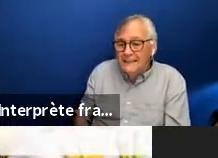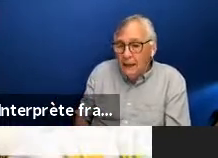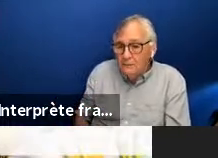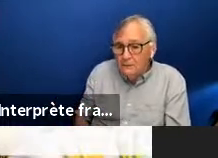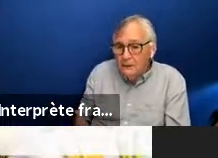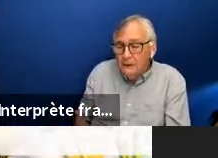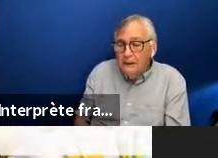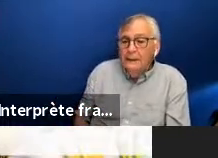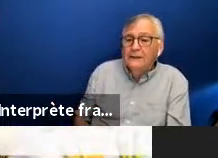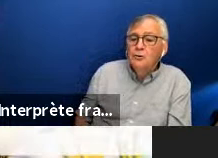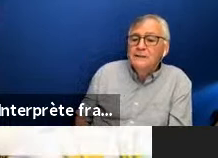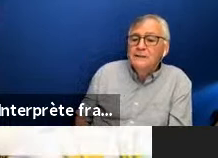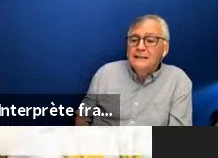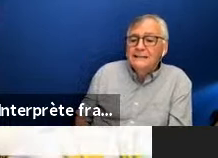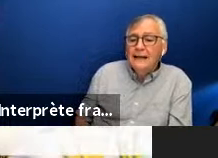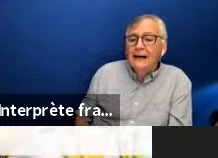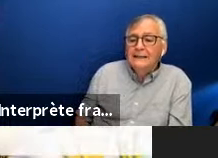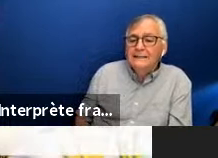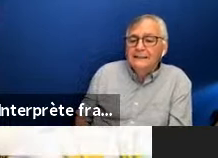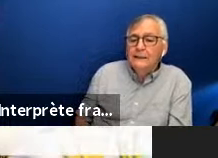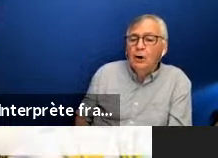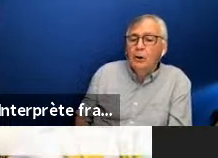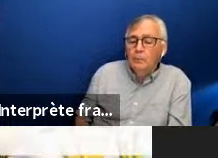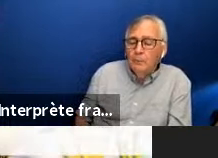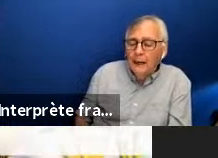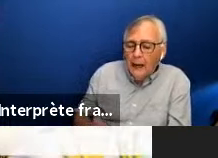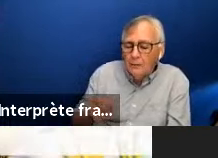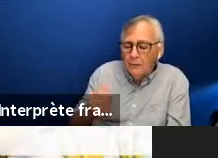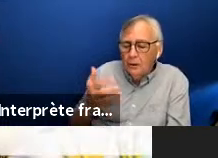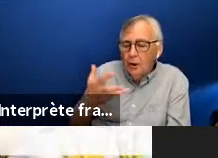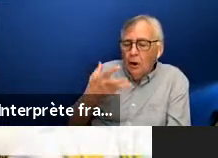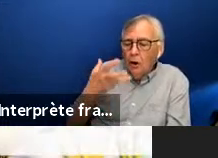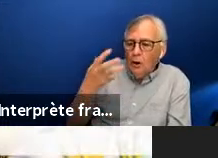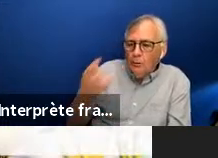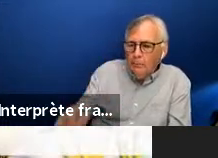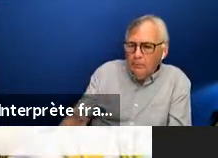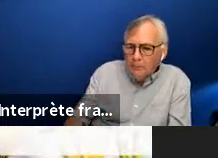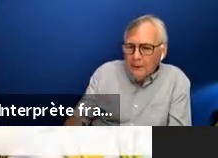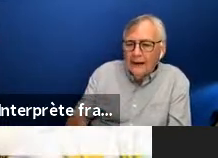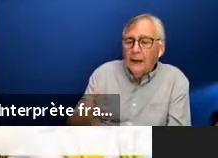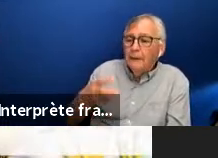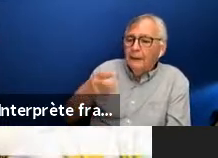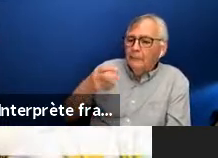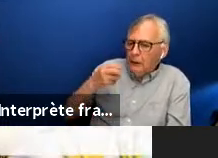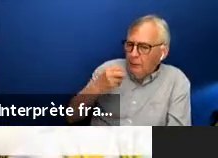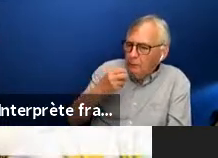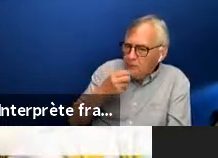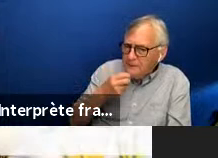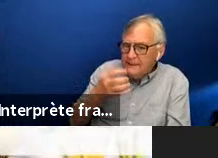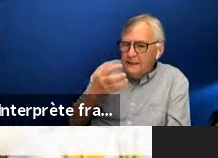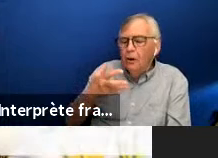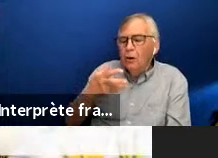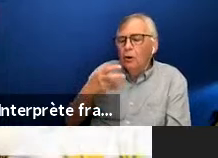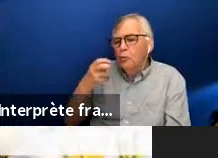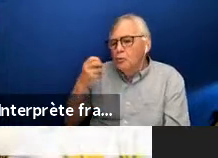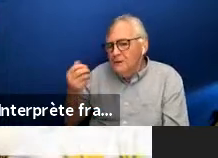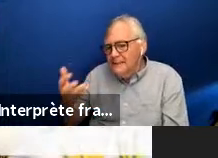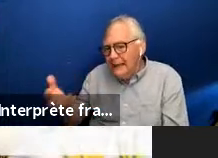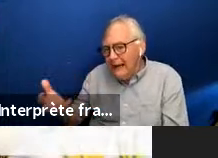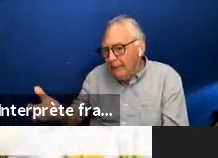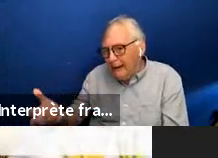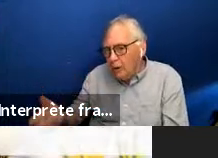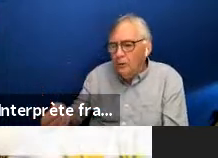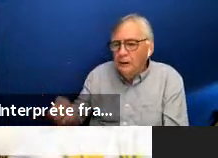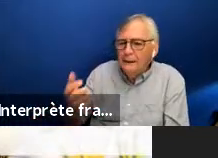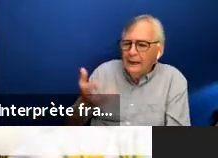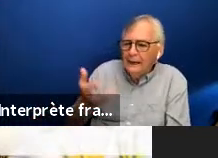la naissance et qui utilisent la langue des signes comme première langue, mais qui peuvent aussi